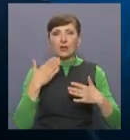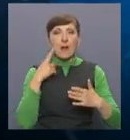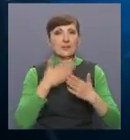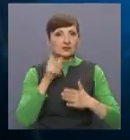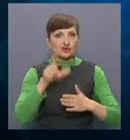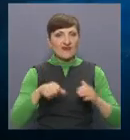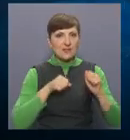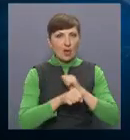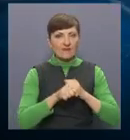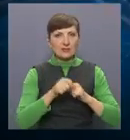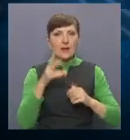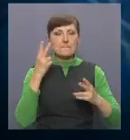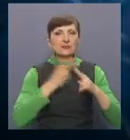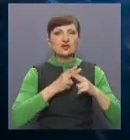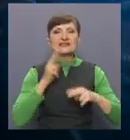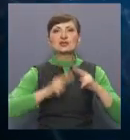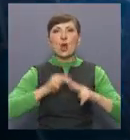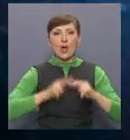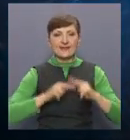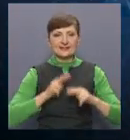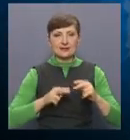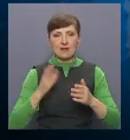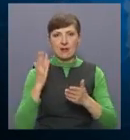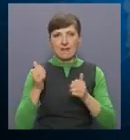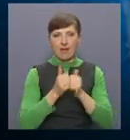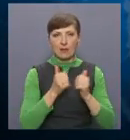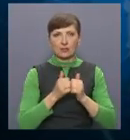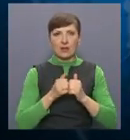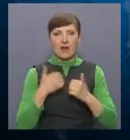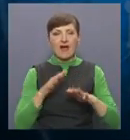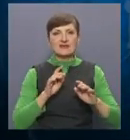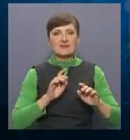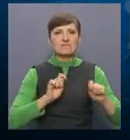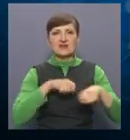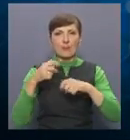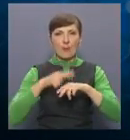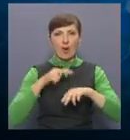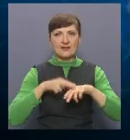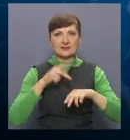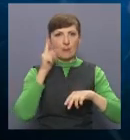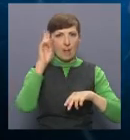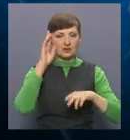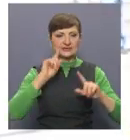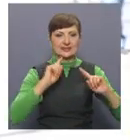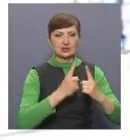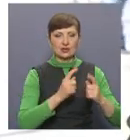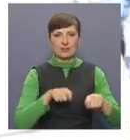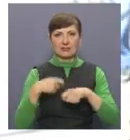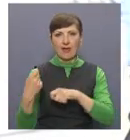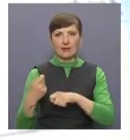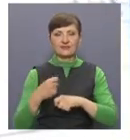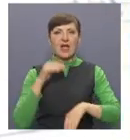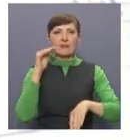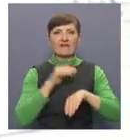Предполагаемому педофилу помешали строители, отдыхавшие неподалеку. Они-то и передали задержанного полицейского. По